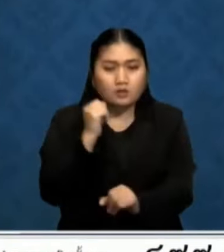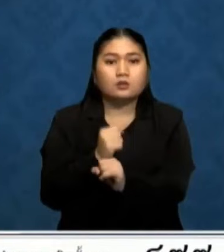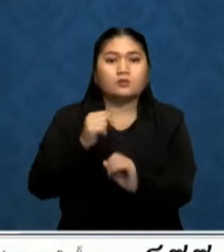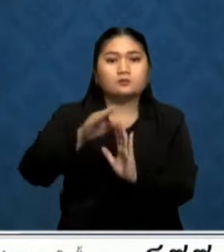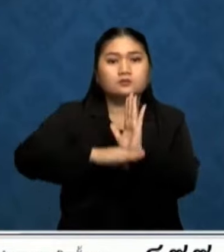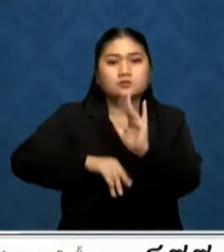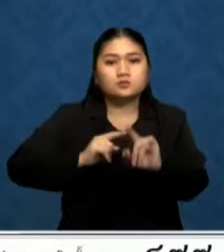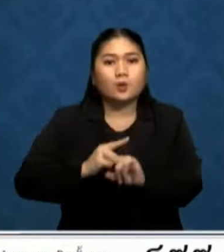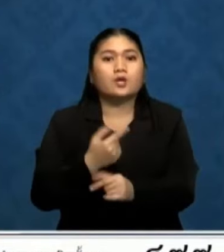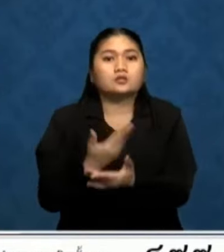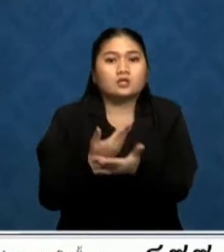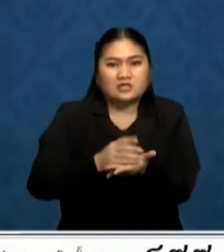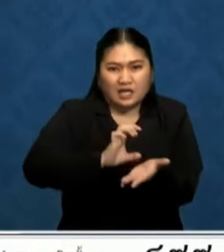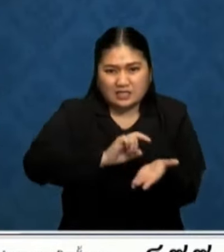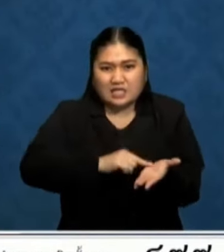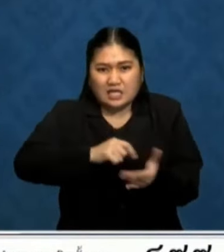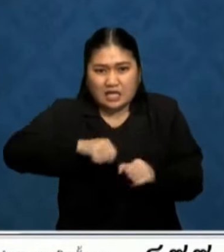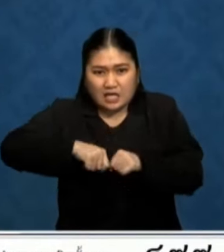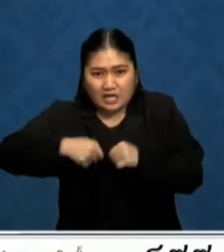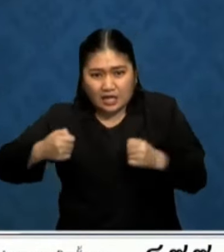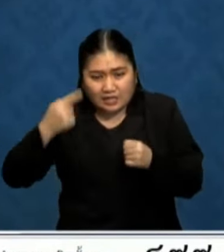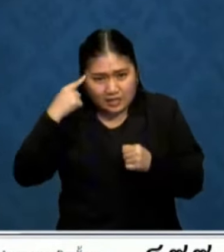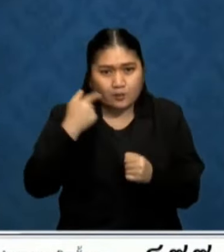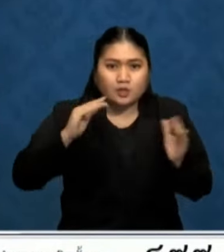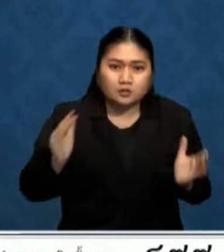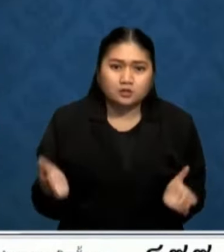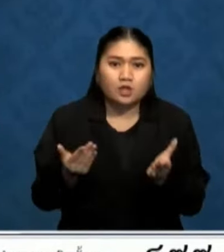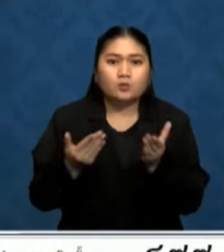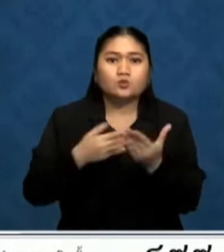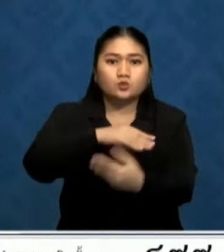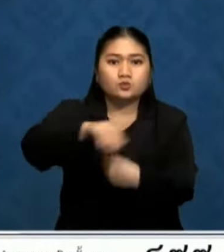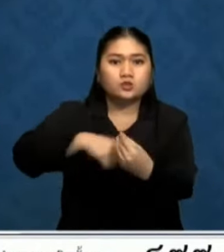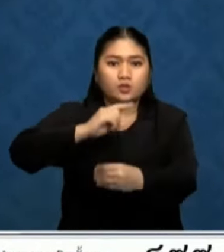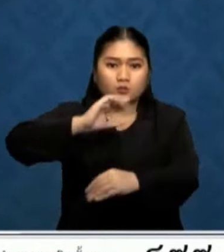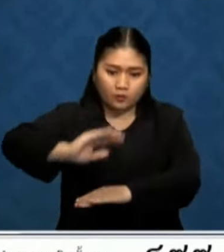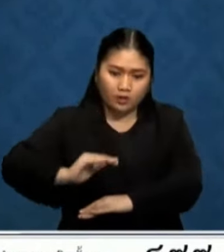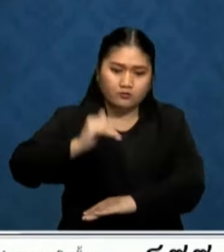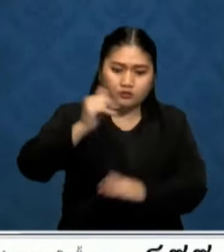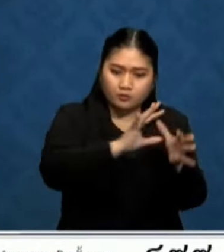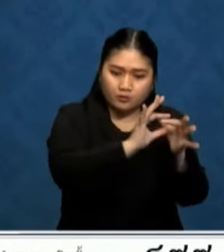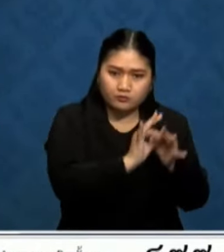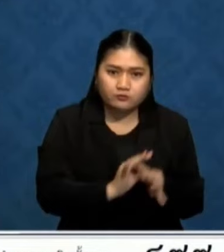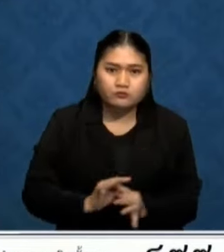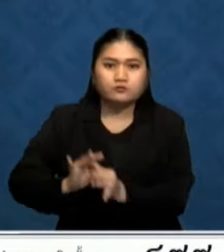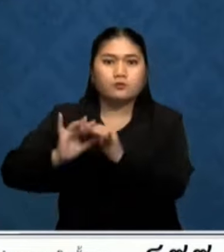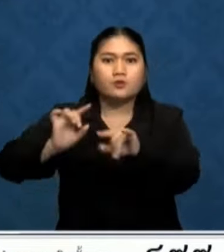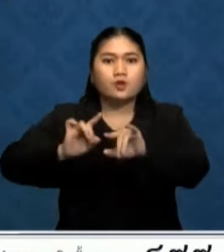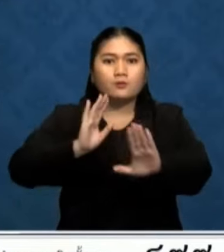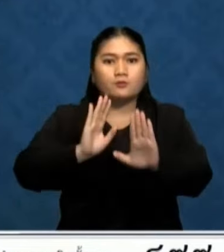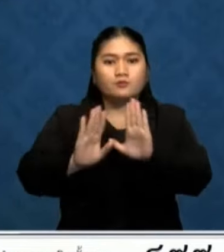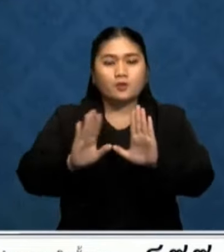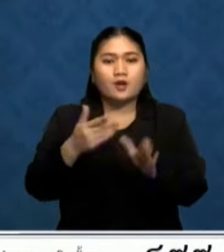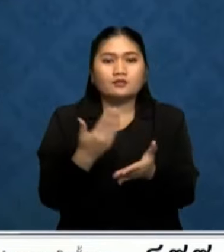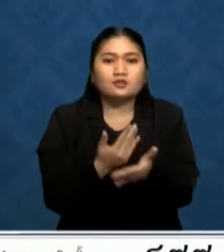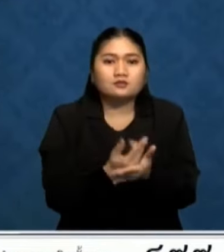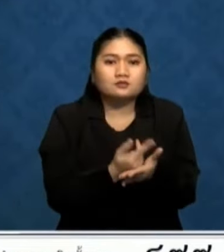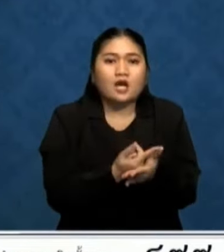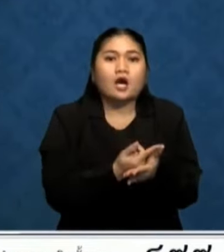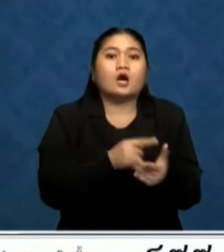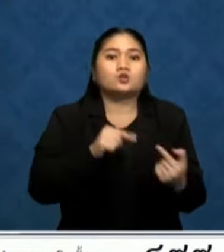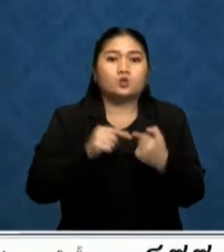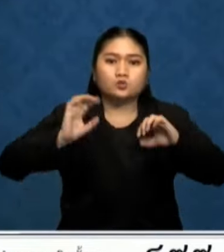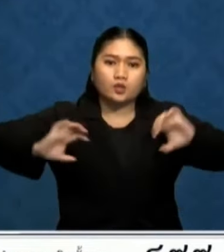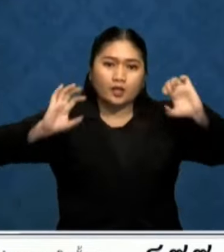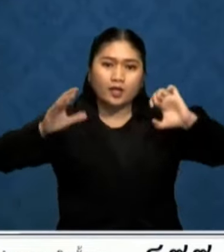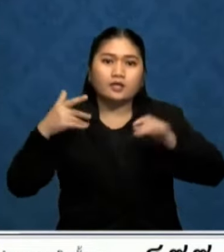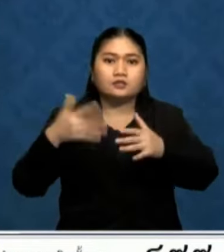บายงบประมาณขาดดุนเพื่อสบสนุนการฝืนตัวของเศรษฐิจให้มีความต่อเนื่องโดยประมาณการจัดเก็บรได้จากสวนร